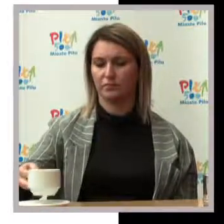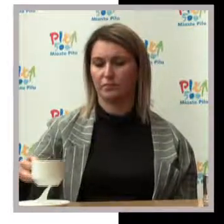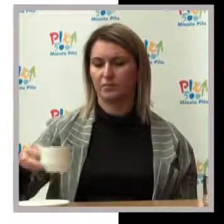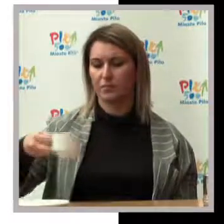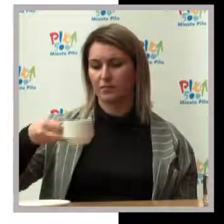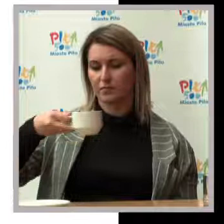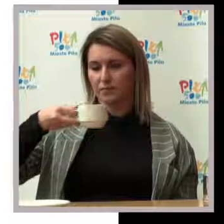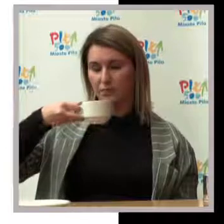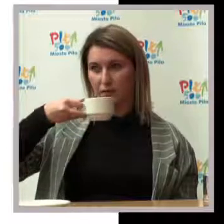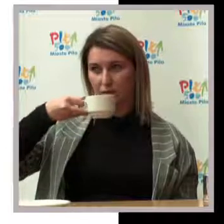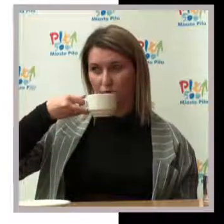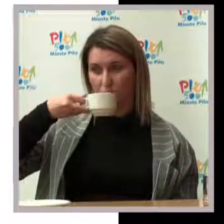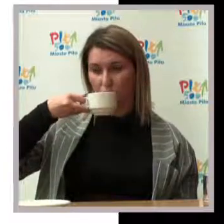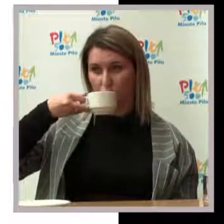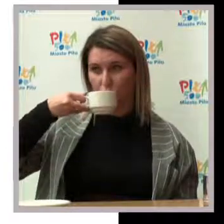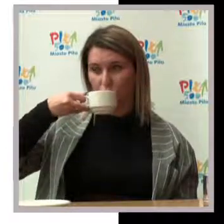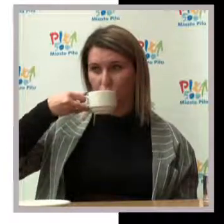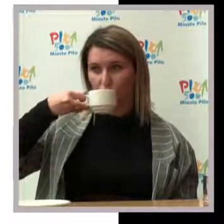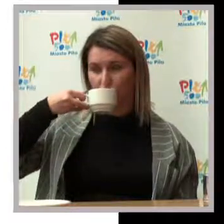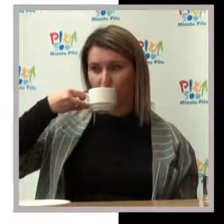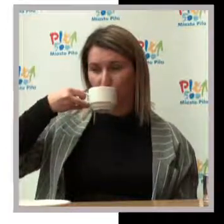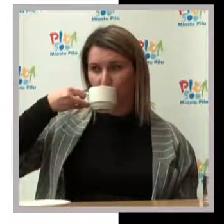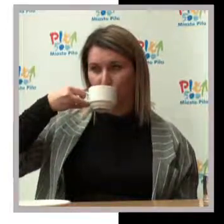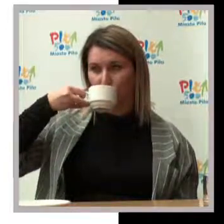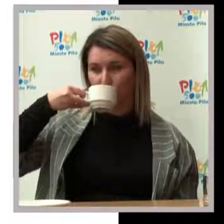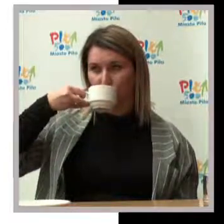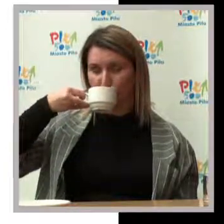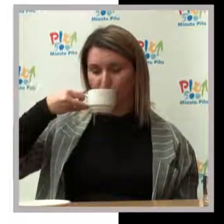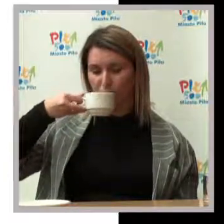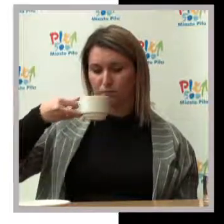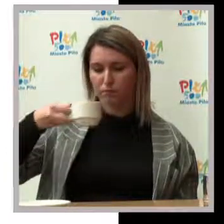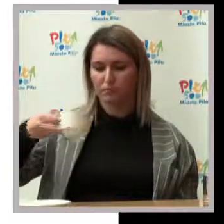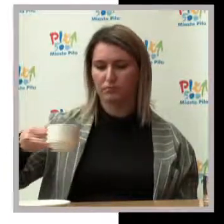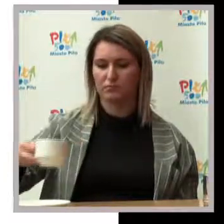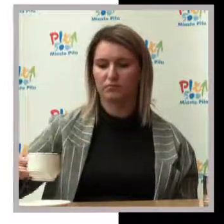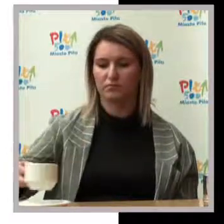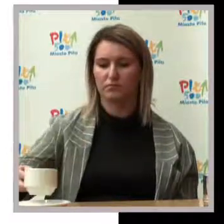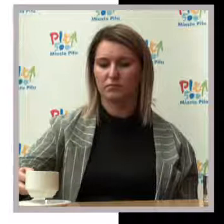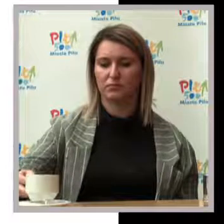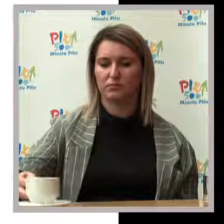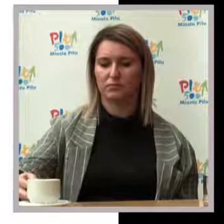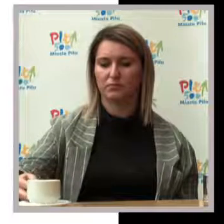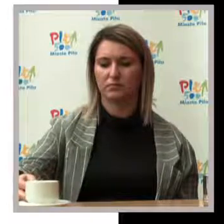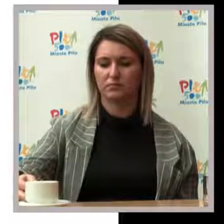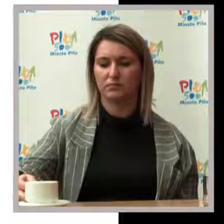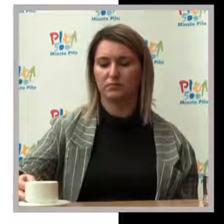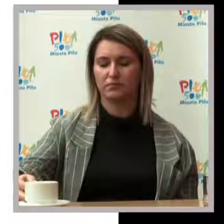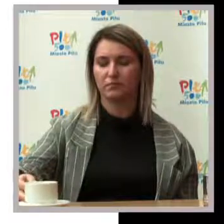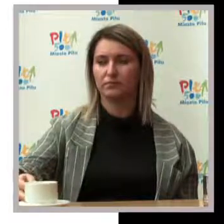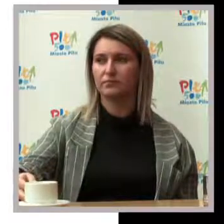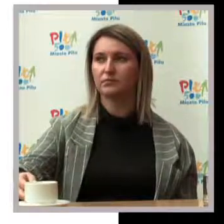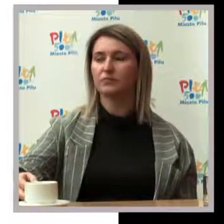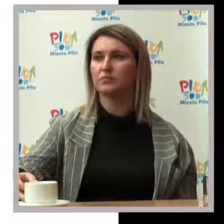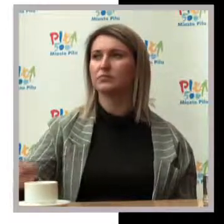okresie kulminacyjnym mieliśmy ponad 60 milionów złotych. Ostatecznie dzisiaj plan to ponad 50 milionów złotych samych inwestycji.